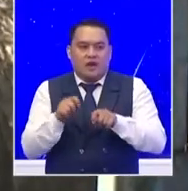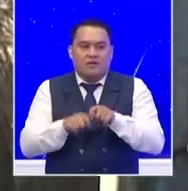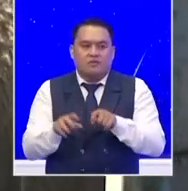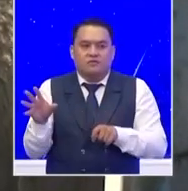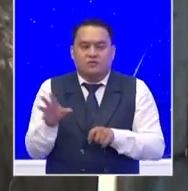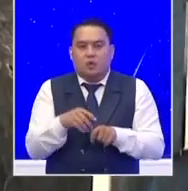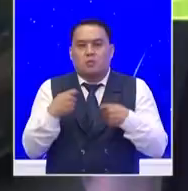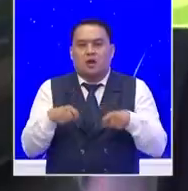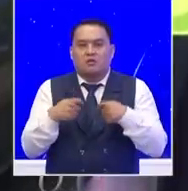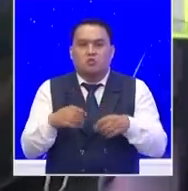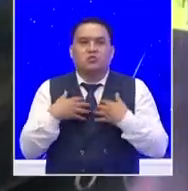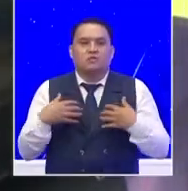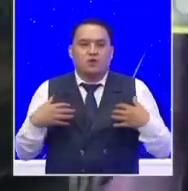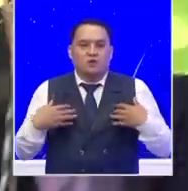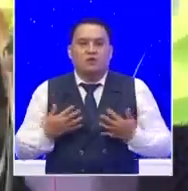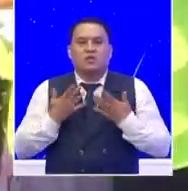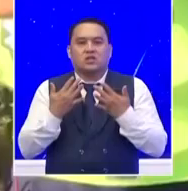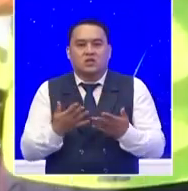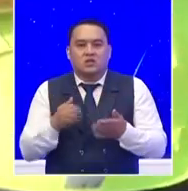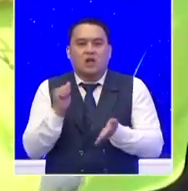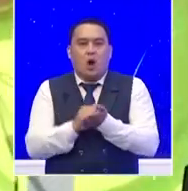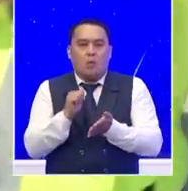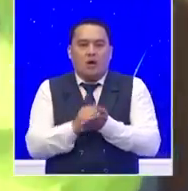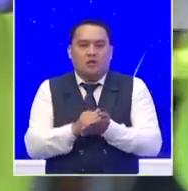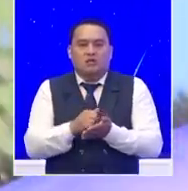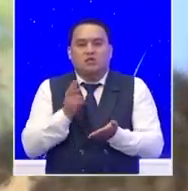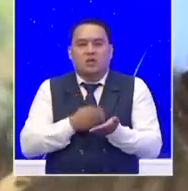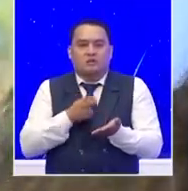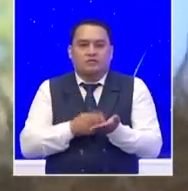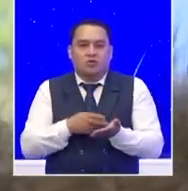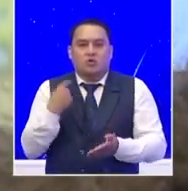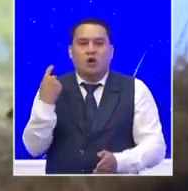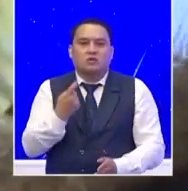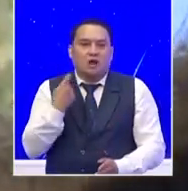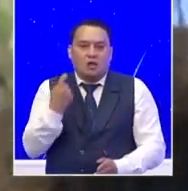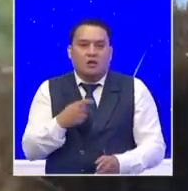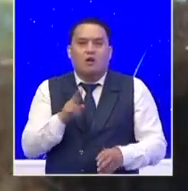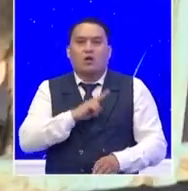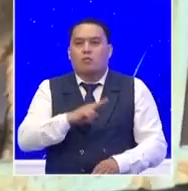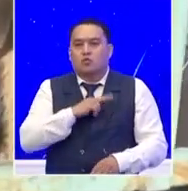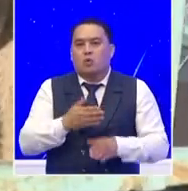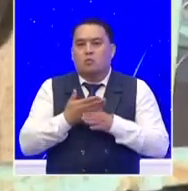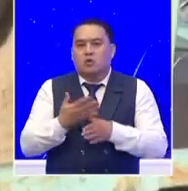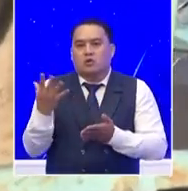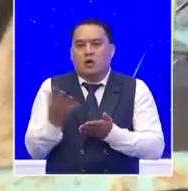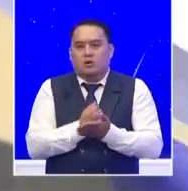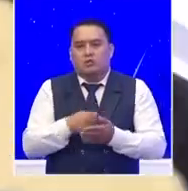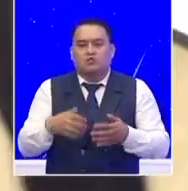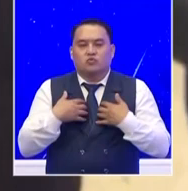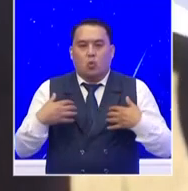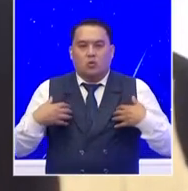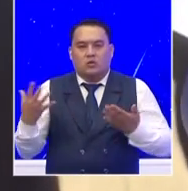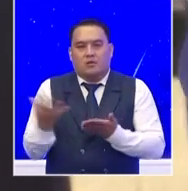всей реализуемой живности, требуя от торговцев документального подтверждения собственности. Такая работа уже помогла обнаружить украденный